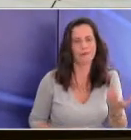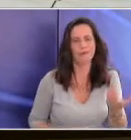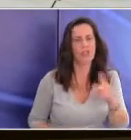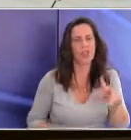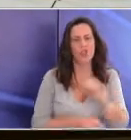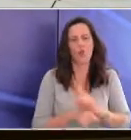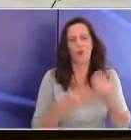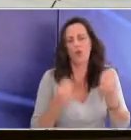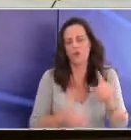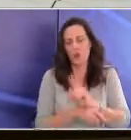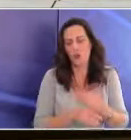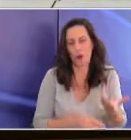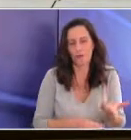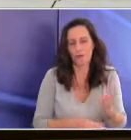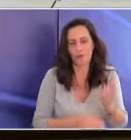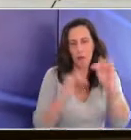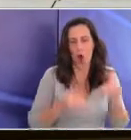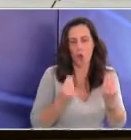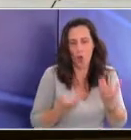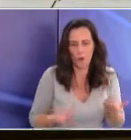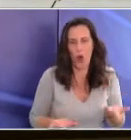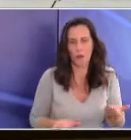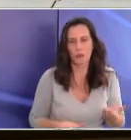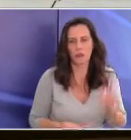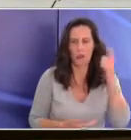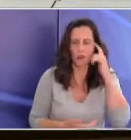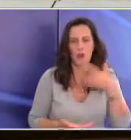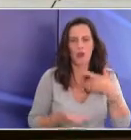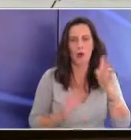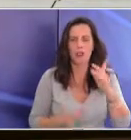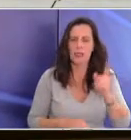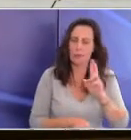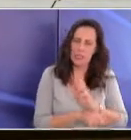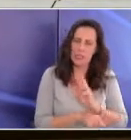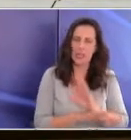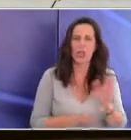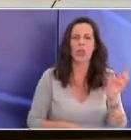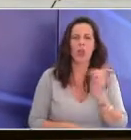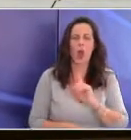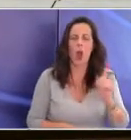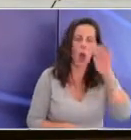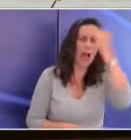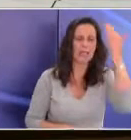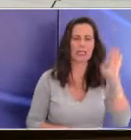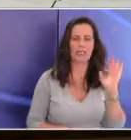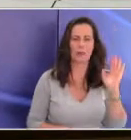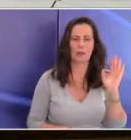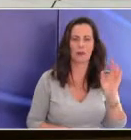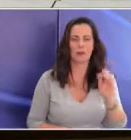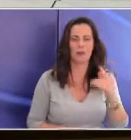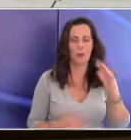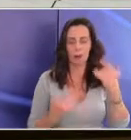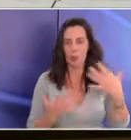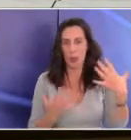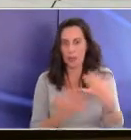אומרת, יש תקופות טובות יותר ויש תקופות טובות פחות, ו אני חושבת שאנחנו מאוד מאוד צריכים להיזהר, לא להגזים, אתה יודע, מצד אחד